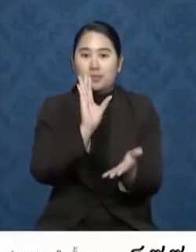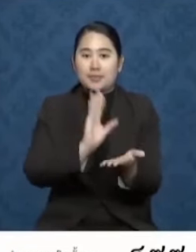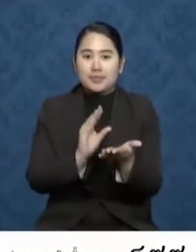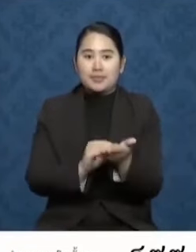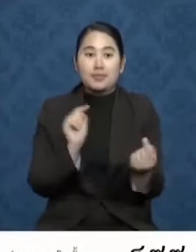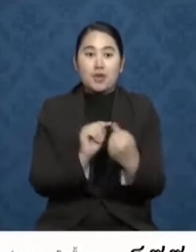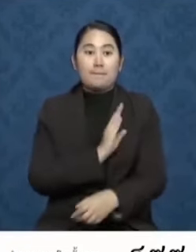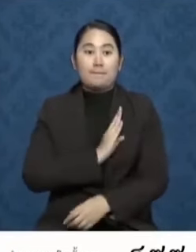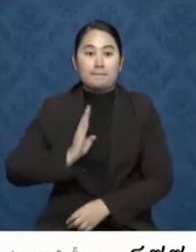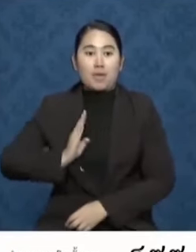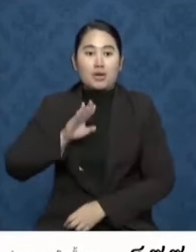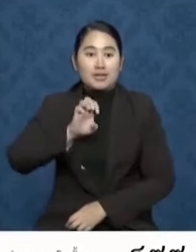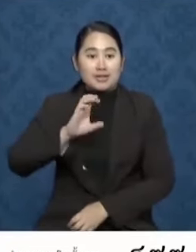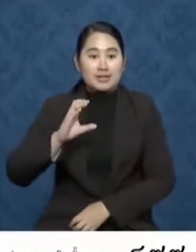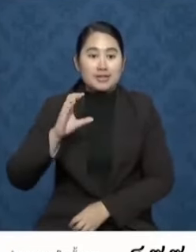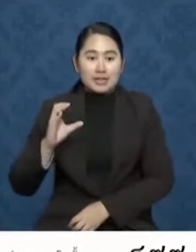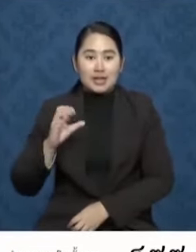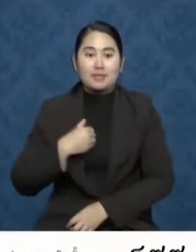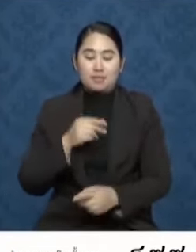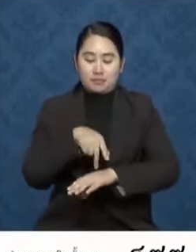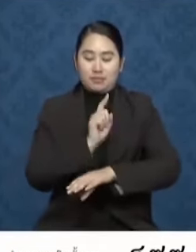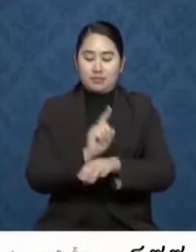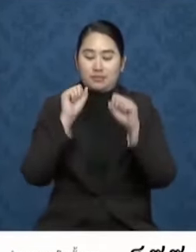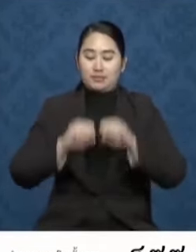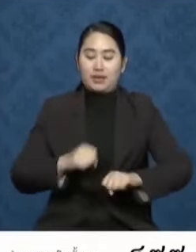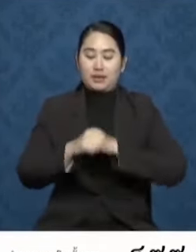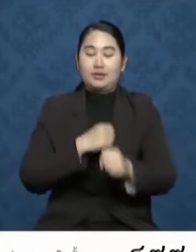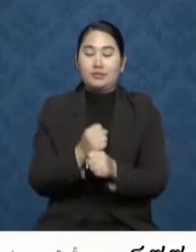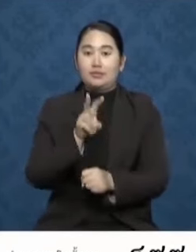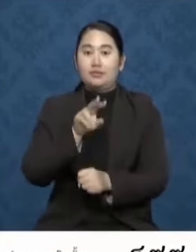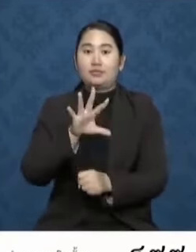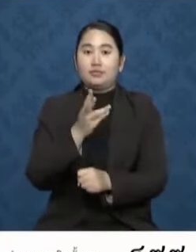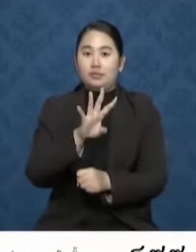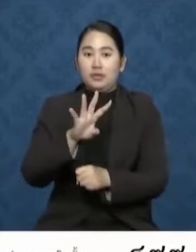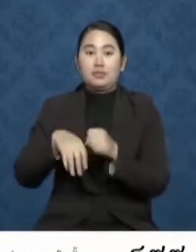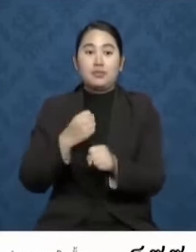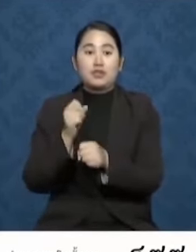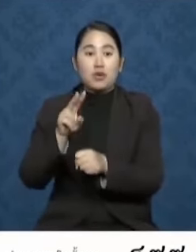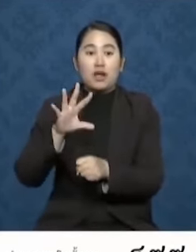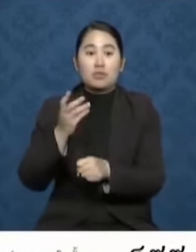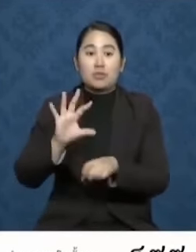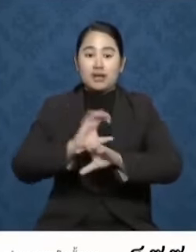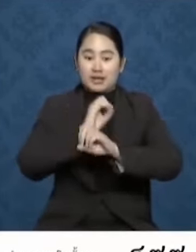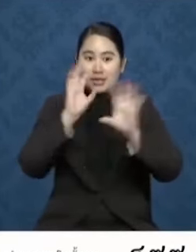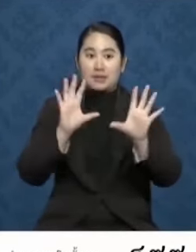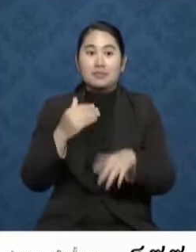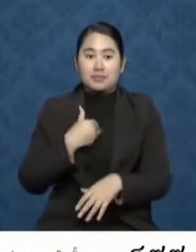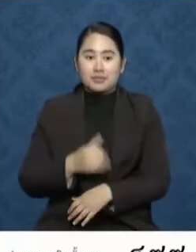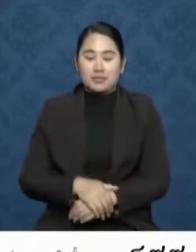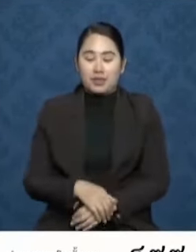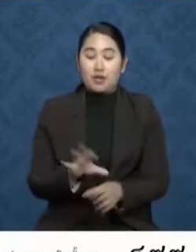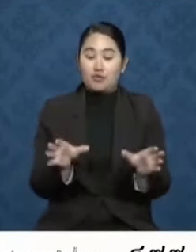eecที่พลเอกประยุทธ์จันทร์โอชาเป็นประธานรวมทั้งมติครวในช่วงปี 64 -65เห็นชัดเจนครับว่าทางส